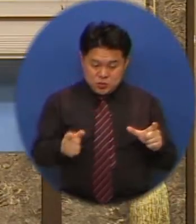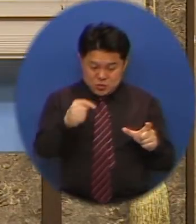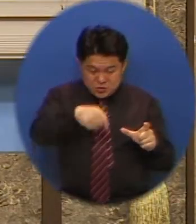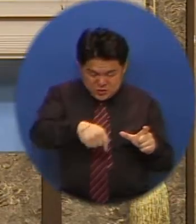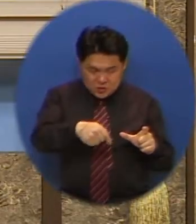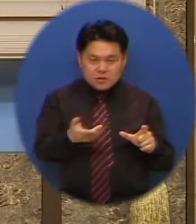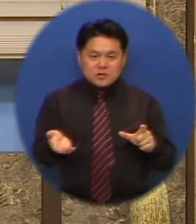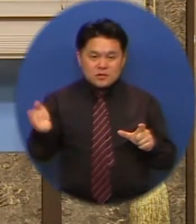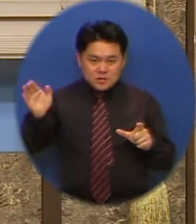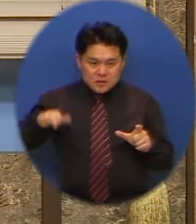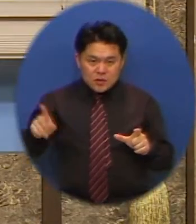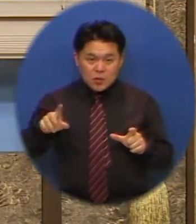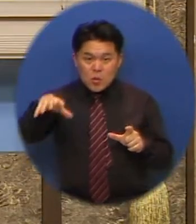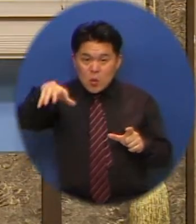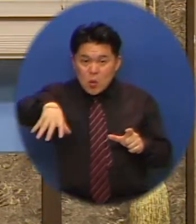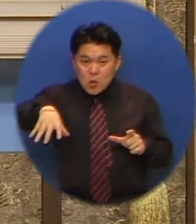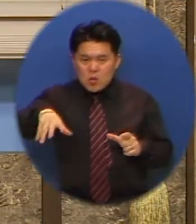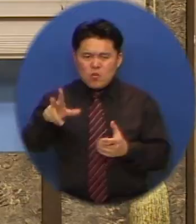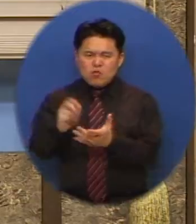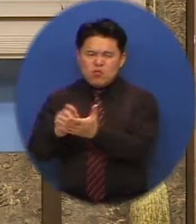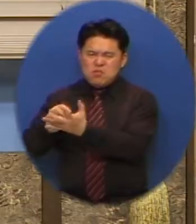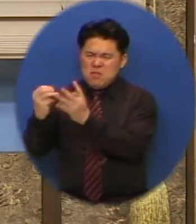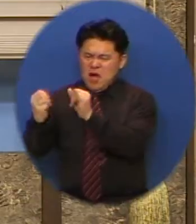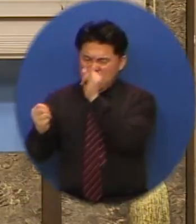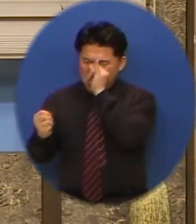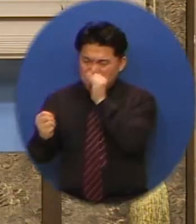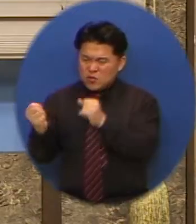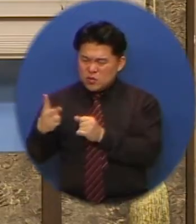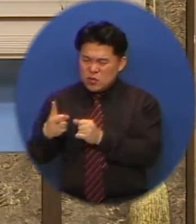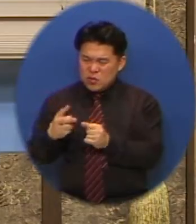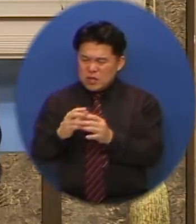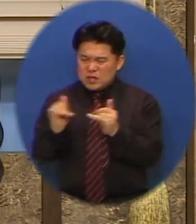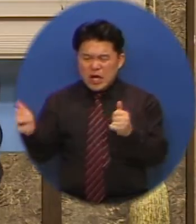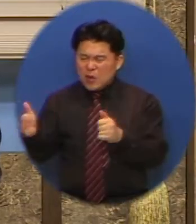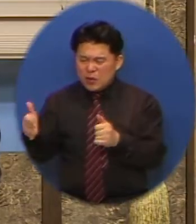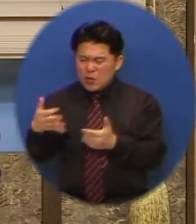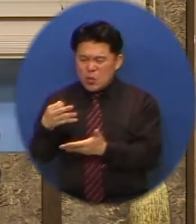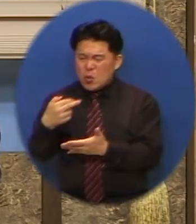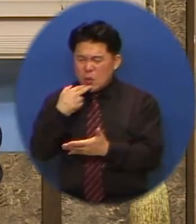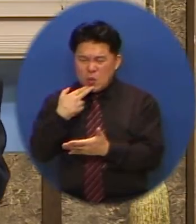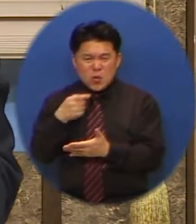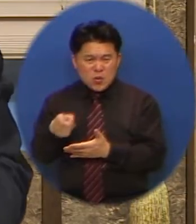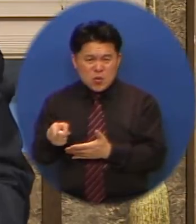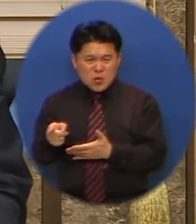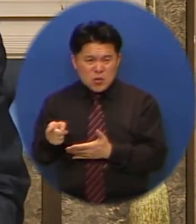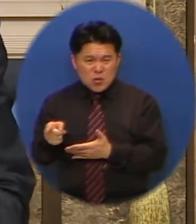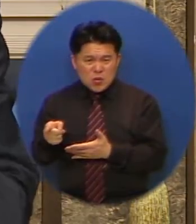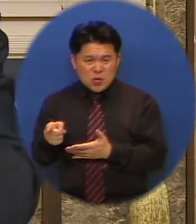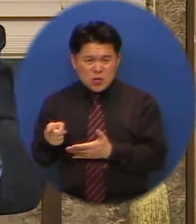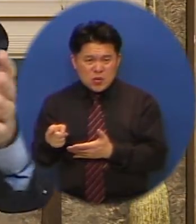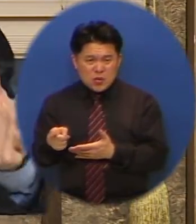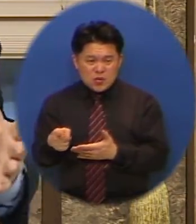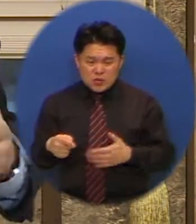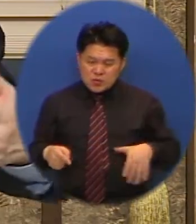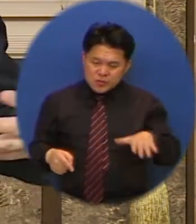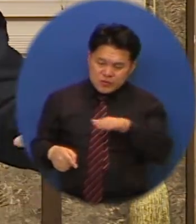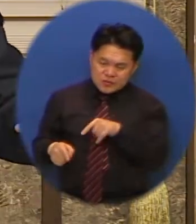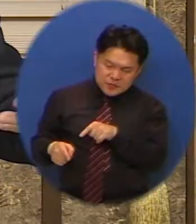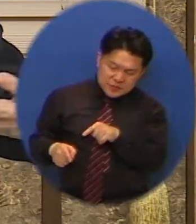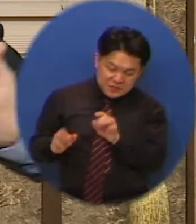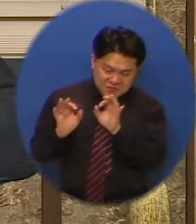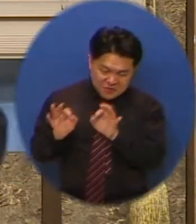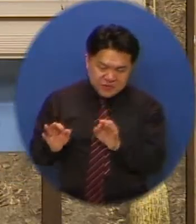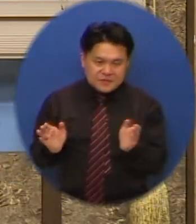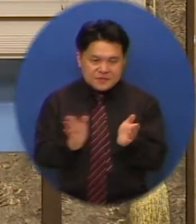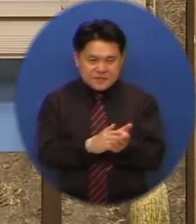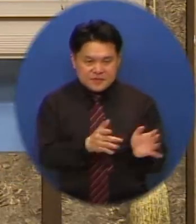네. 어떤 지역은 이제 문제만 많고 네. 자원은 작은 데가 있거든요. 네. 그러면 사회복지협의회가 나서서